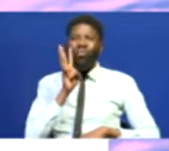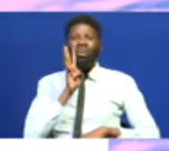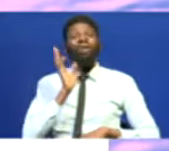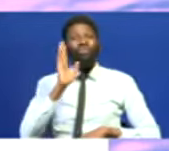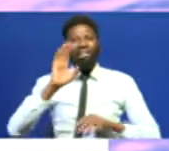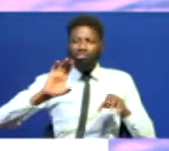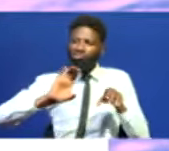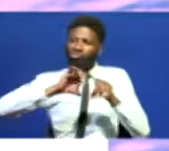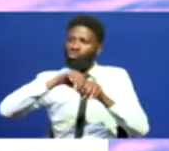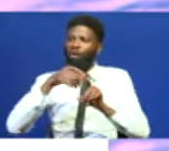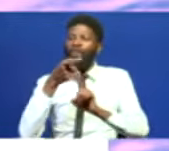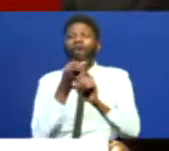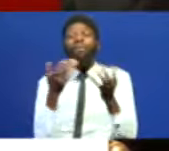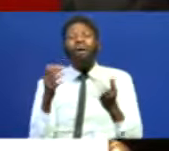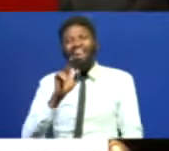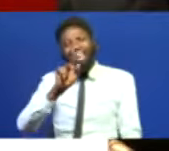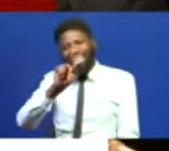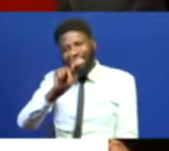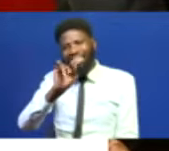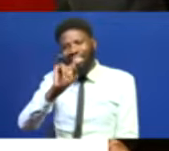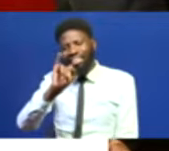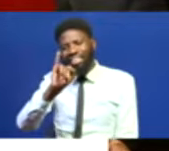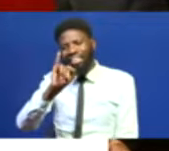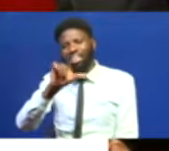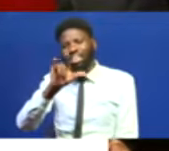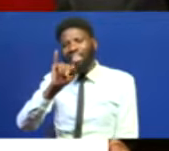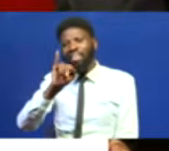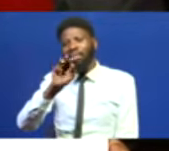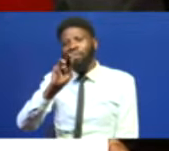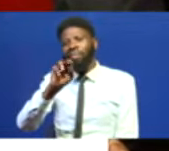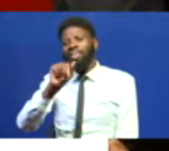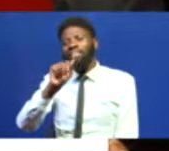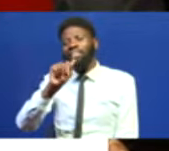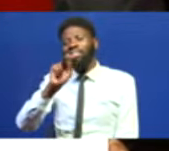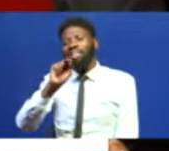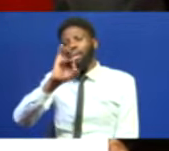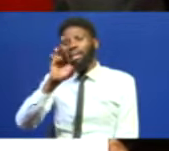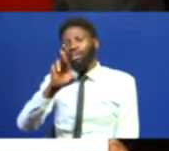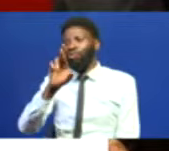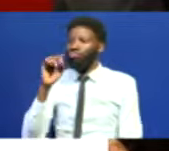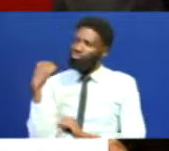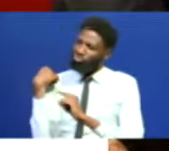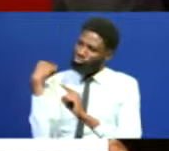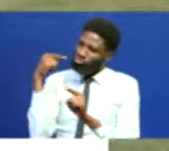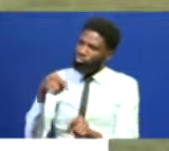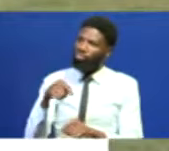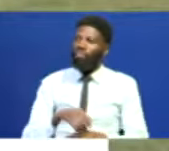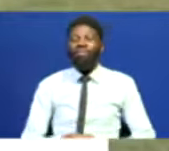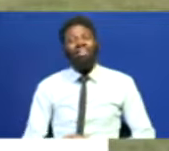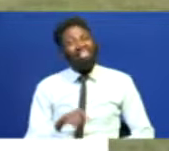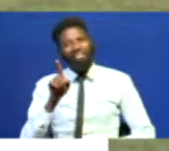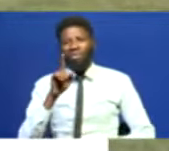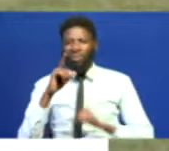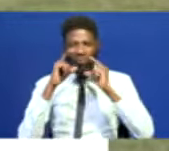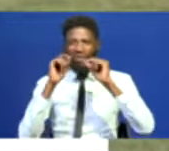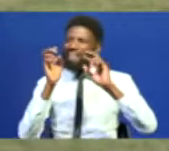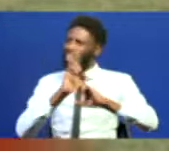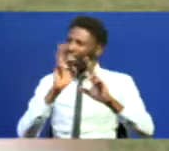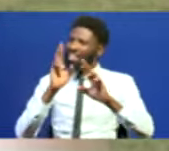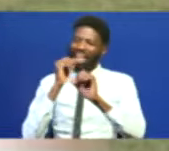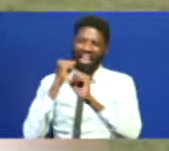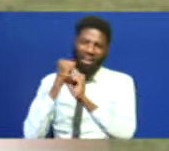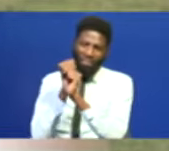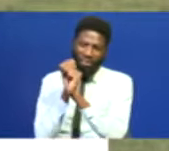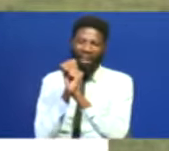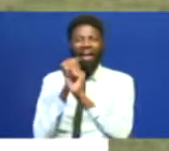from Kilimanjaro to this place. Akikariri kujitolea kwake kubadili nchi hii kuwa kitovu cha